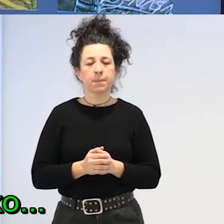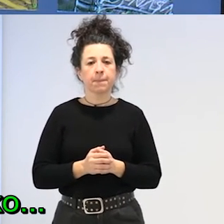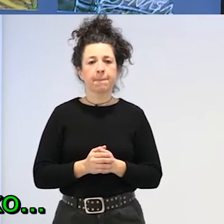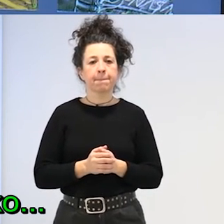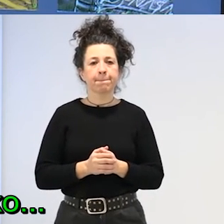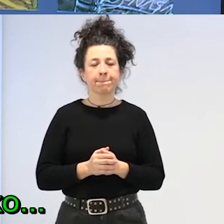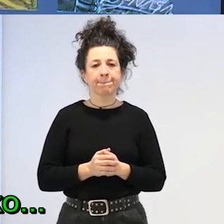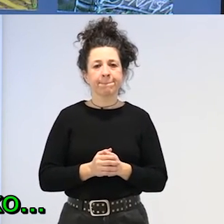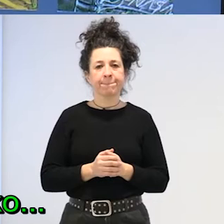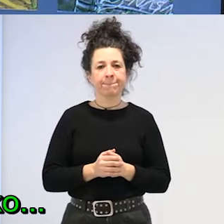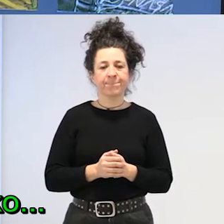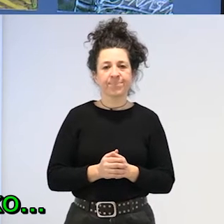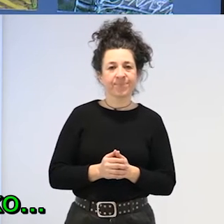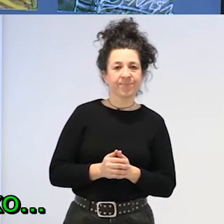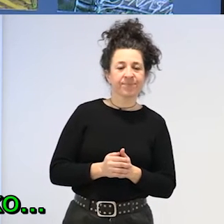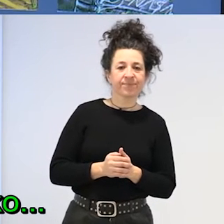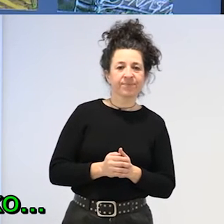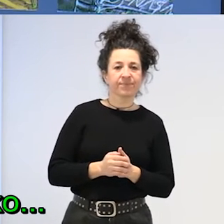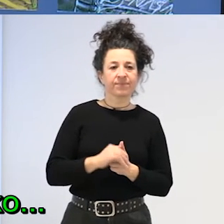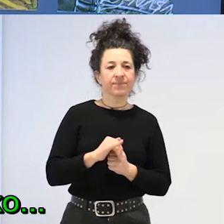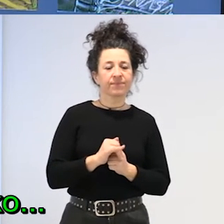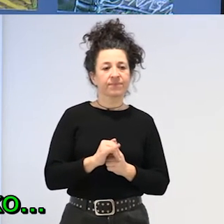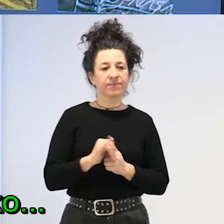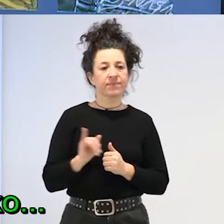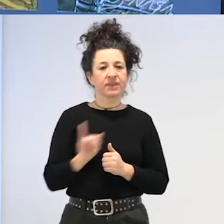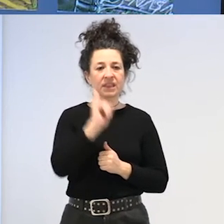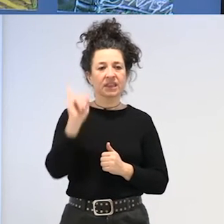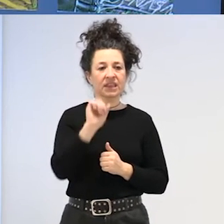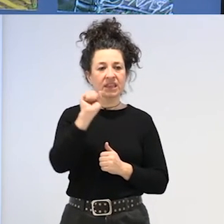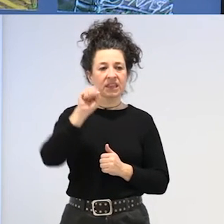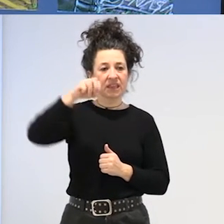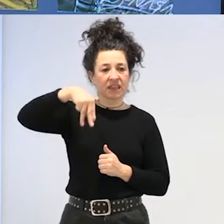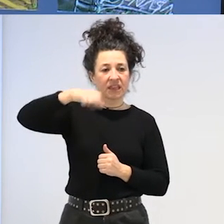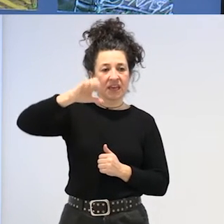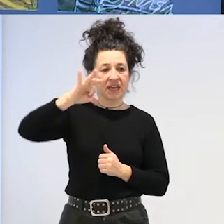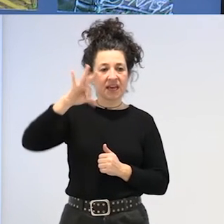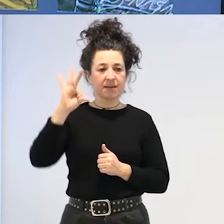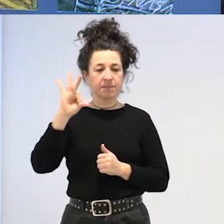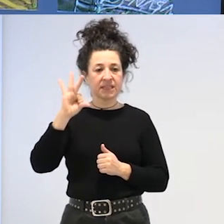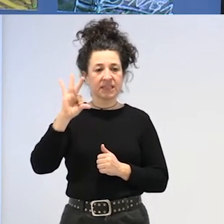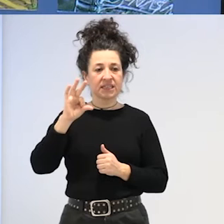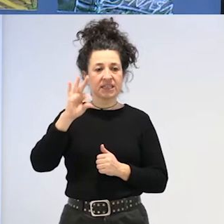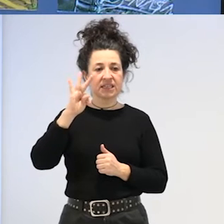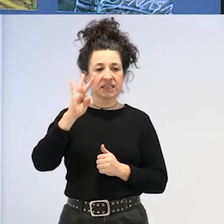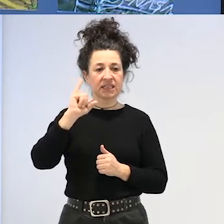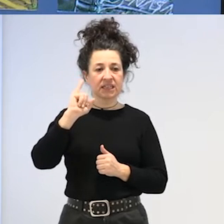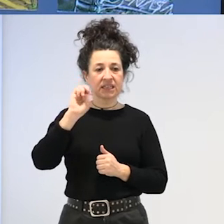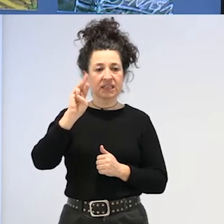Baina, bueno, James Tiptree Jr. riburuz esateko, bueno, esan nahi nuen ere,